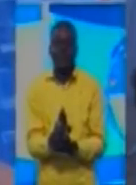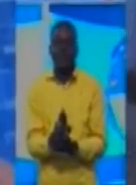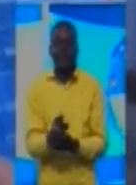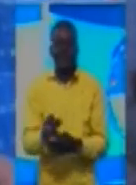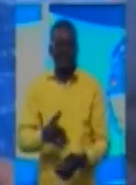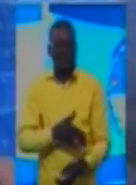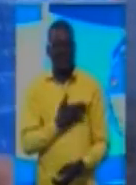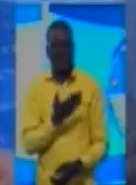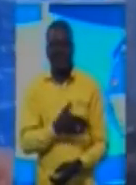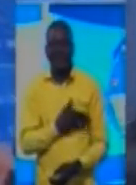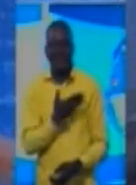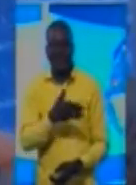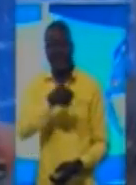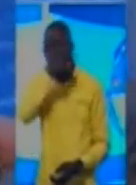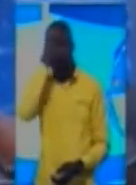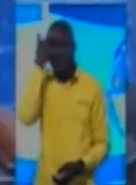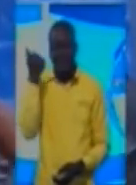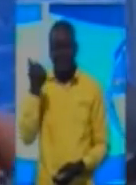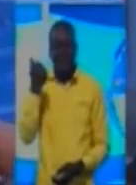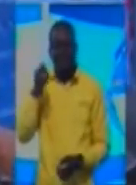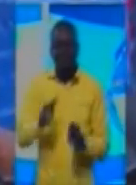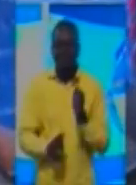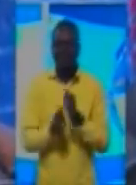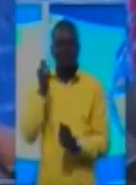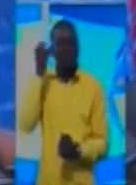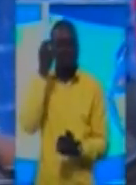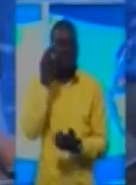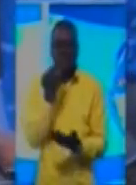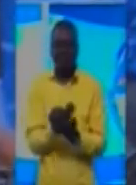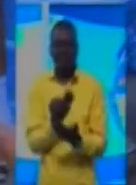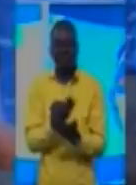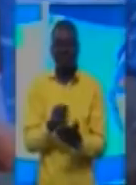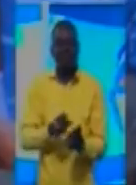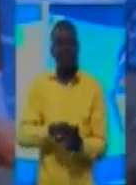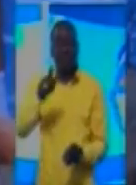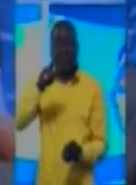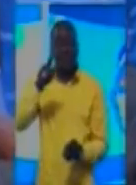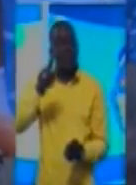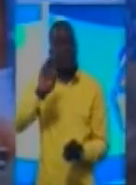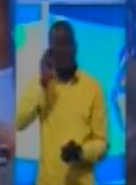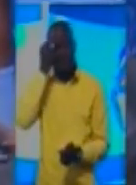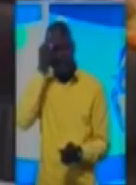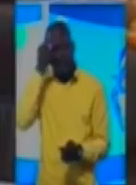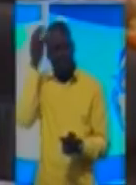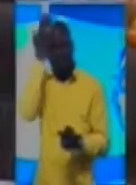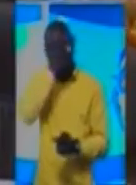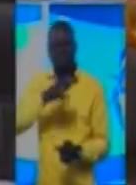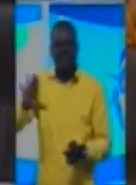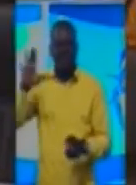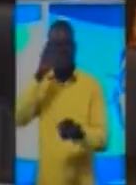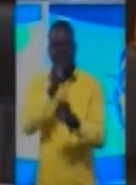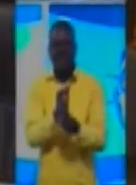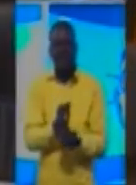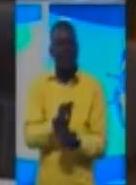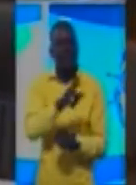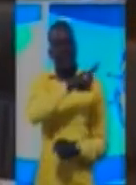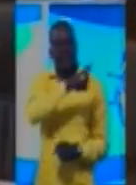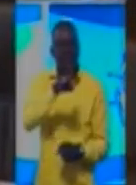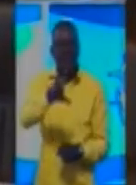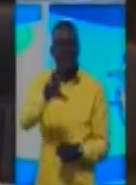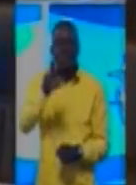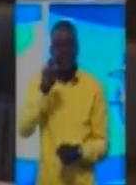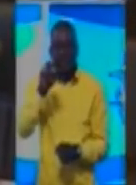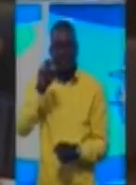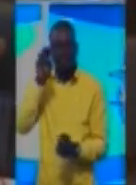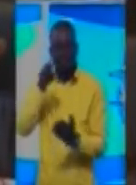heureux parce que c'est le plus grand financement que le ministère de l'Agriculture n'a jamais eu. 130 milliards de